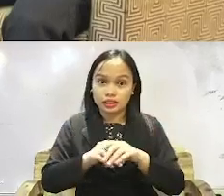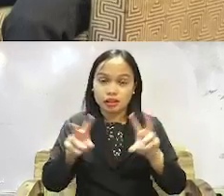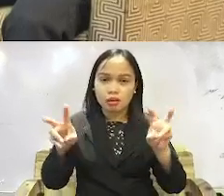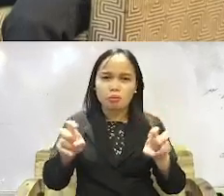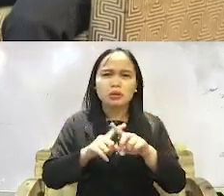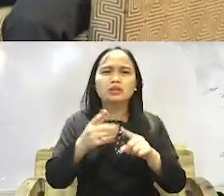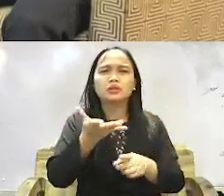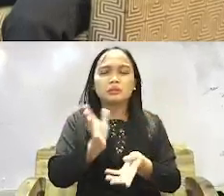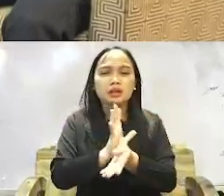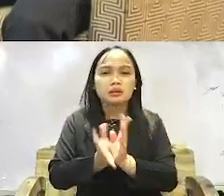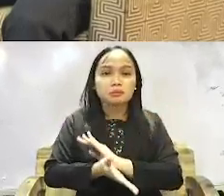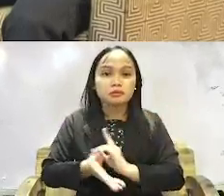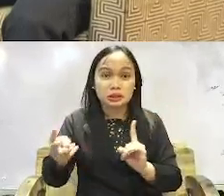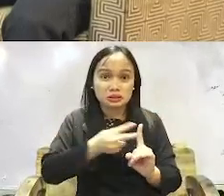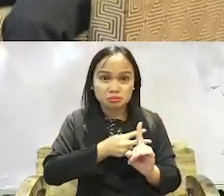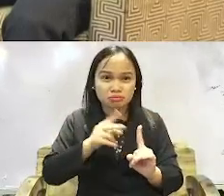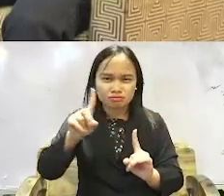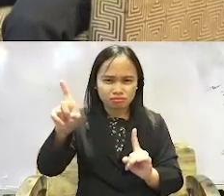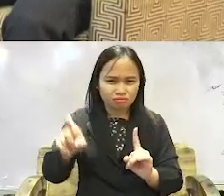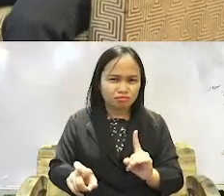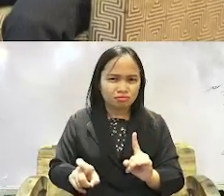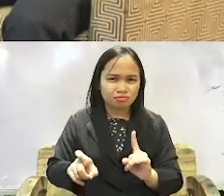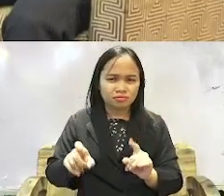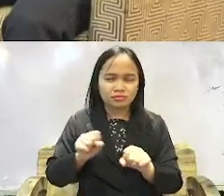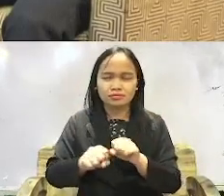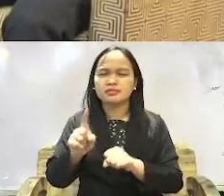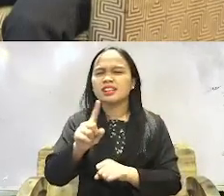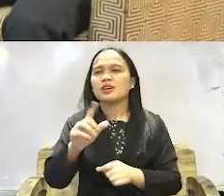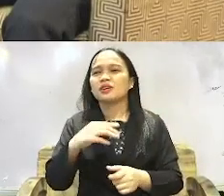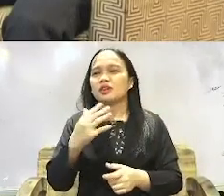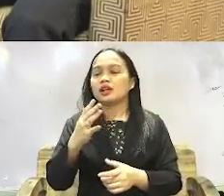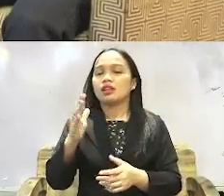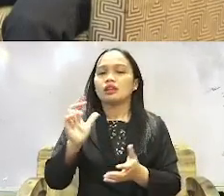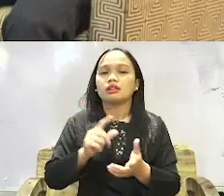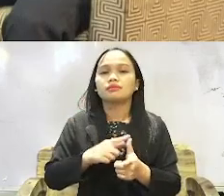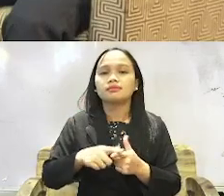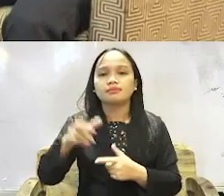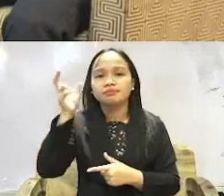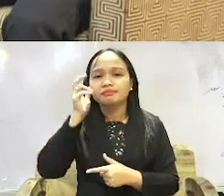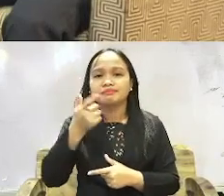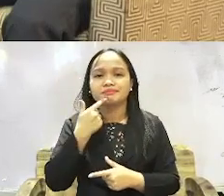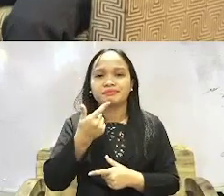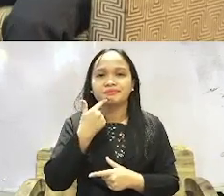ka. That's right. You see, pinagtatawalan kayo ng Diablo na,